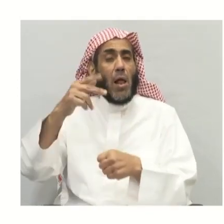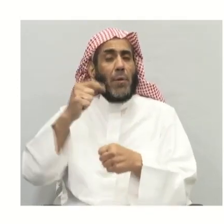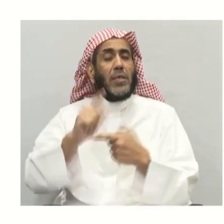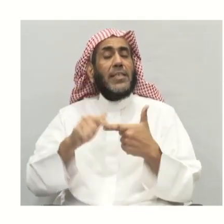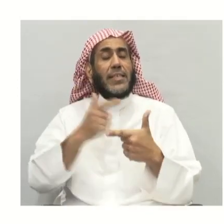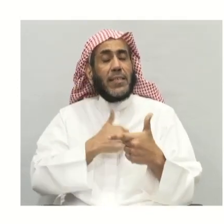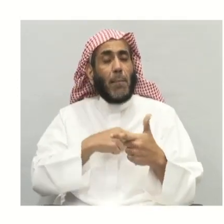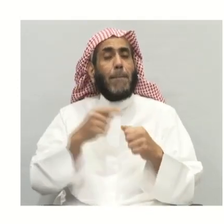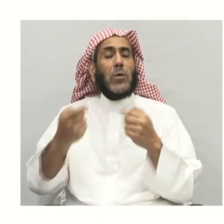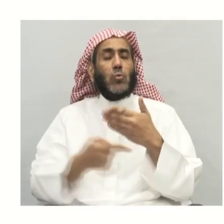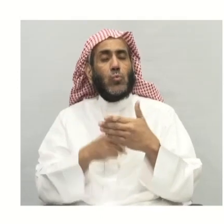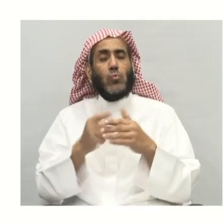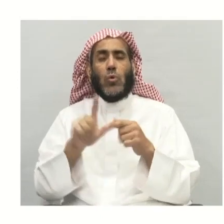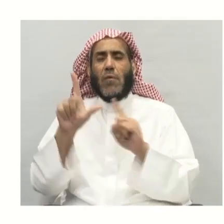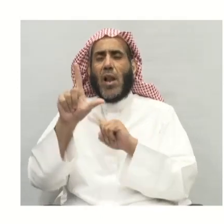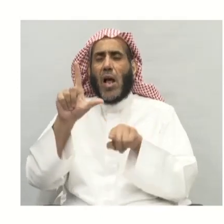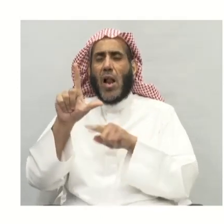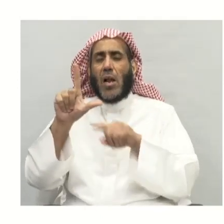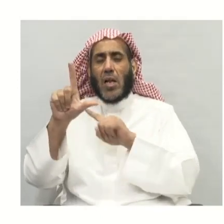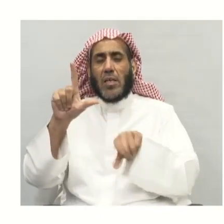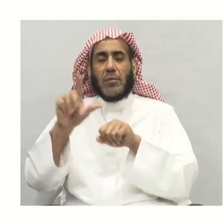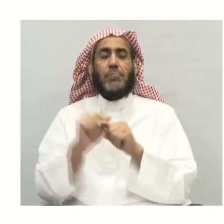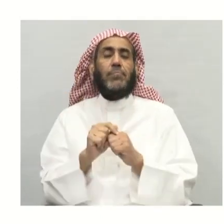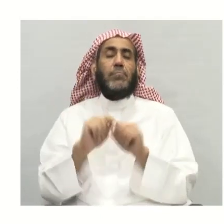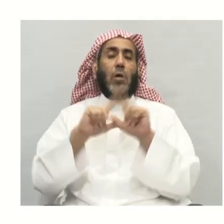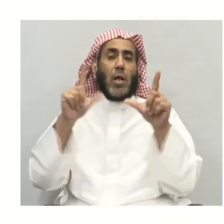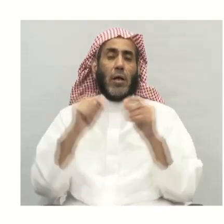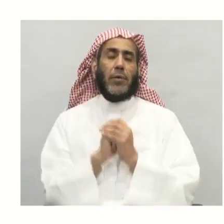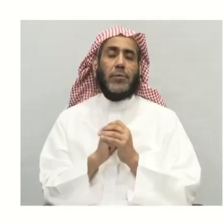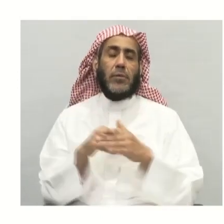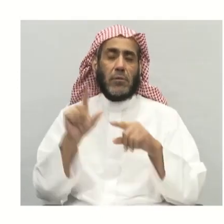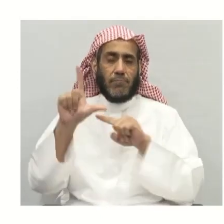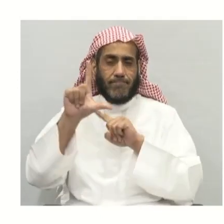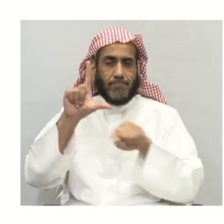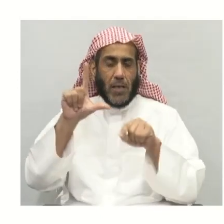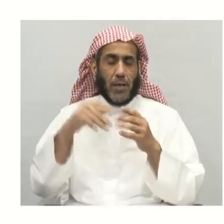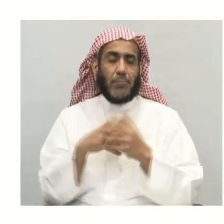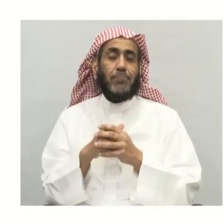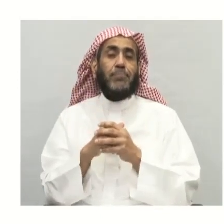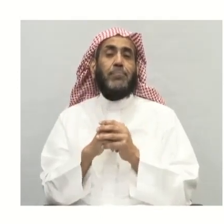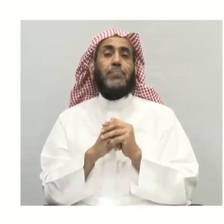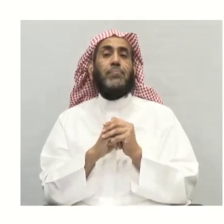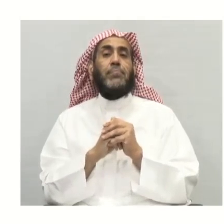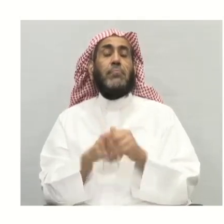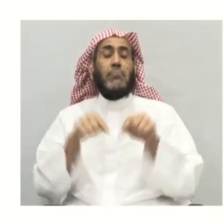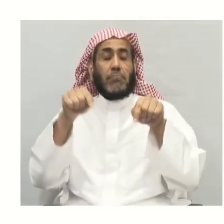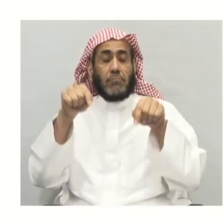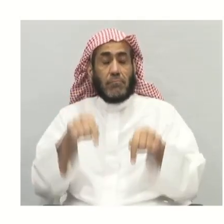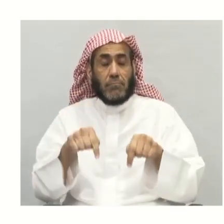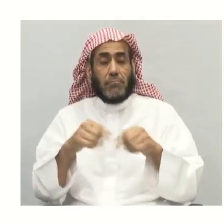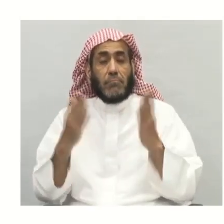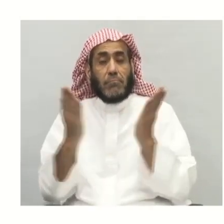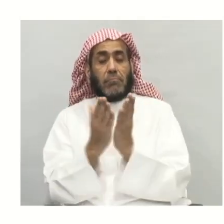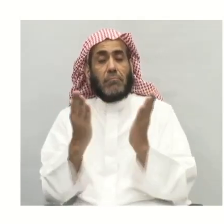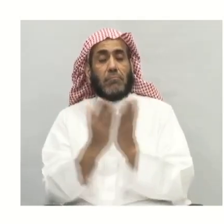اسم مجرور وعلامه جره الكسره الظاهره تحت اخره بهذا يكون